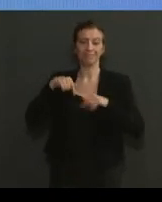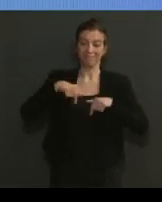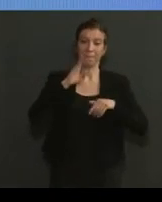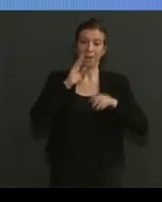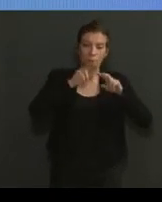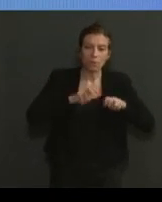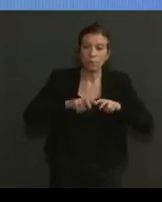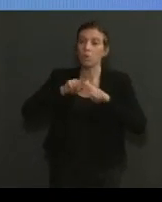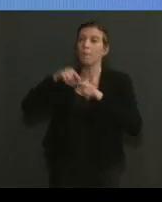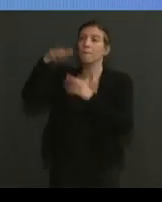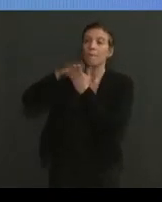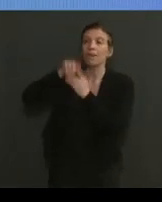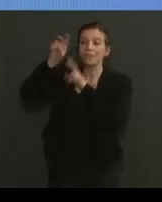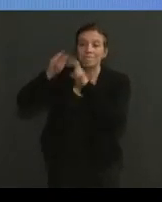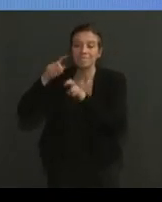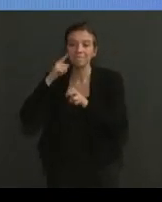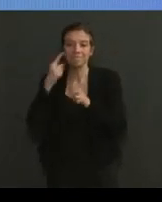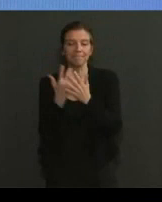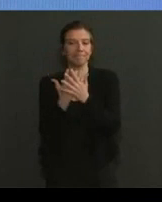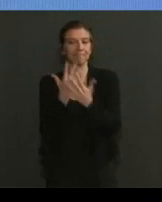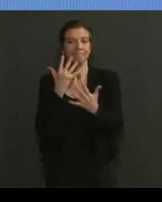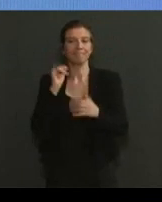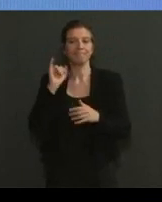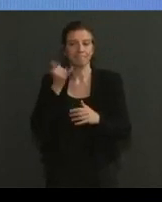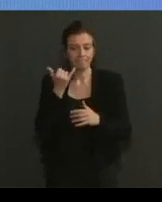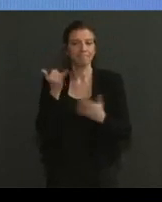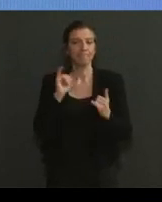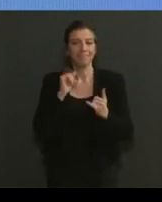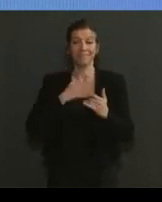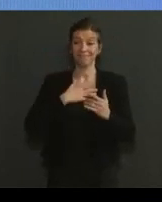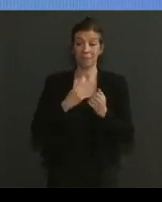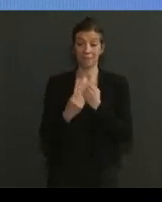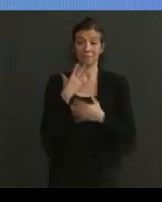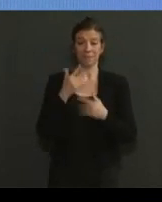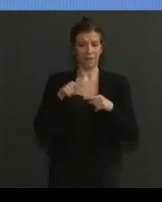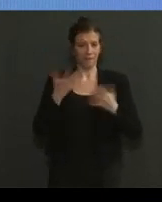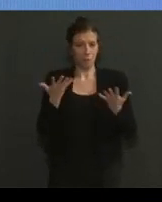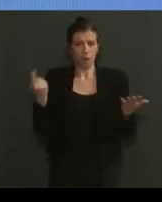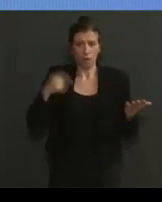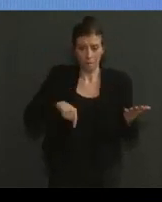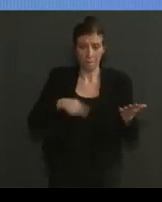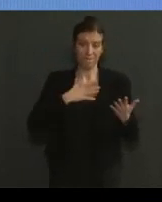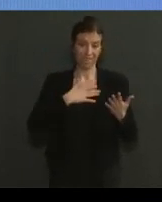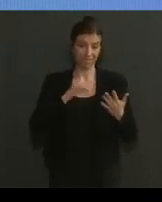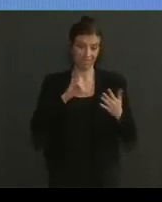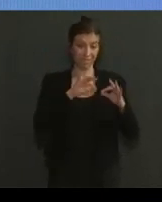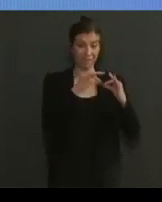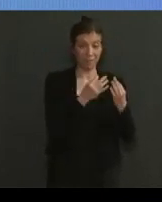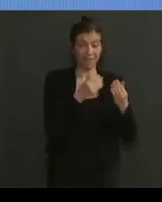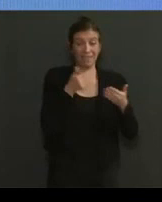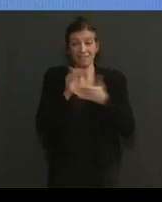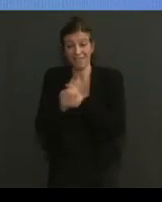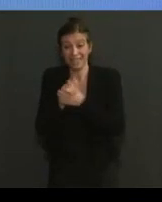verspreidt via dichte contacten tussen familie en vrienden. Wat we dus doen met kerst en nieuw